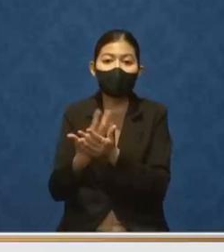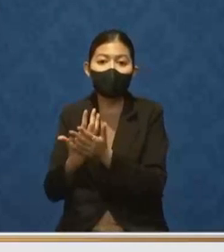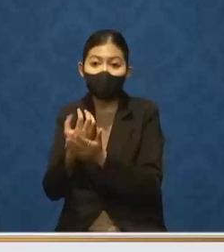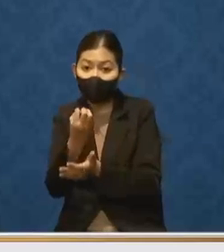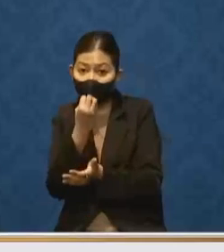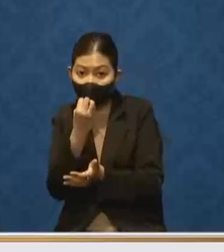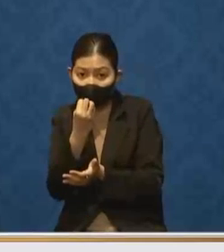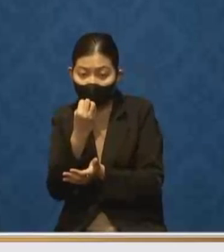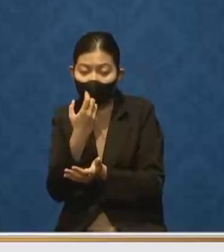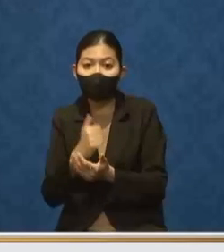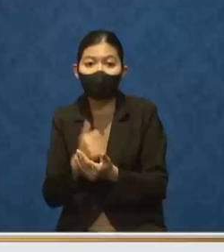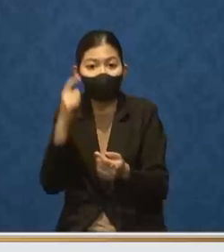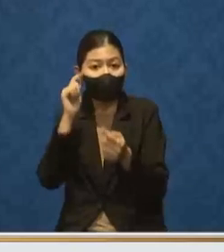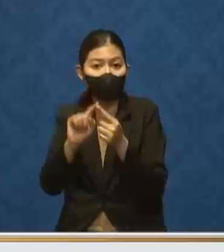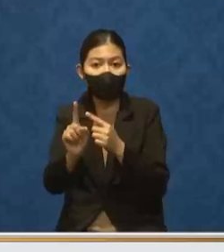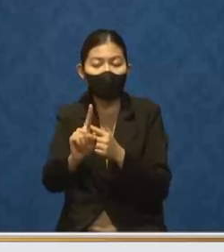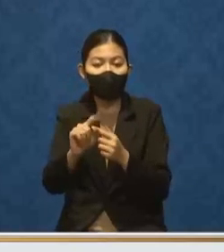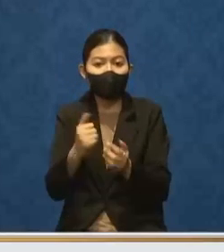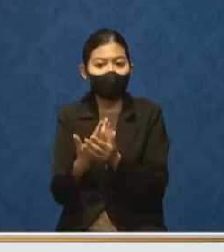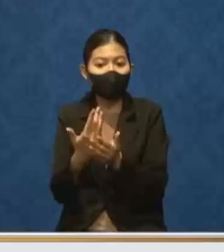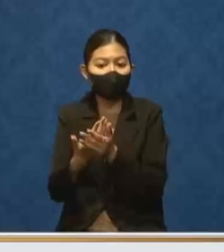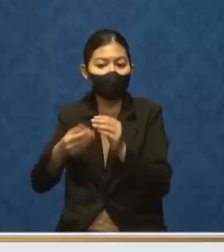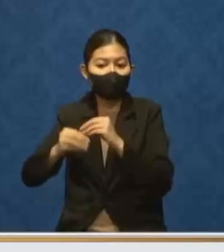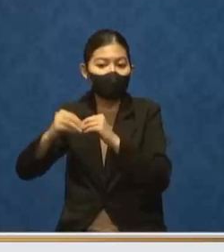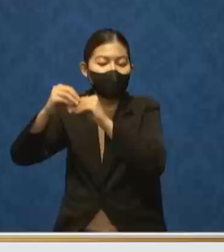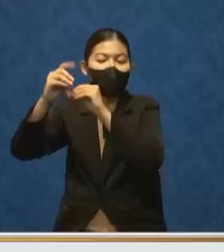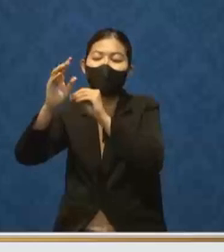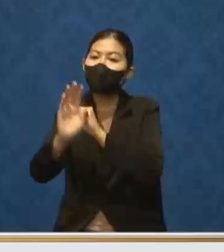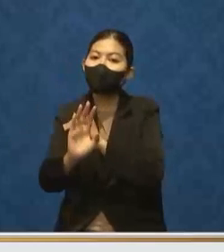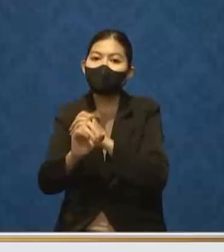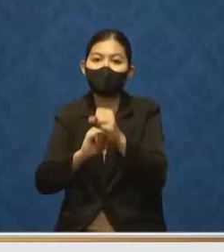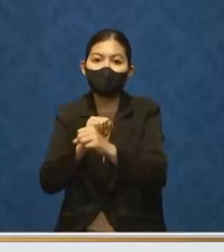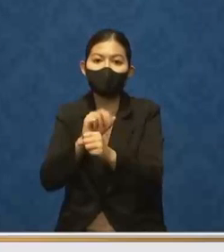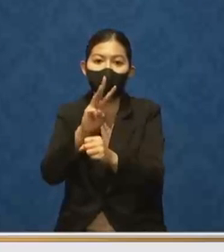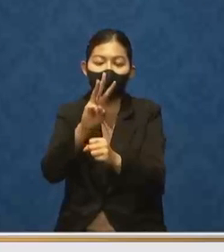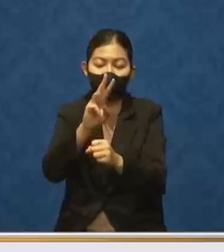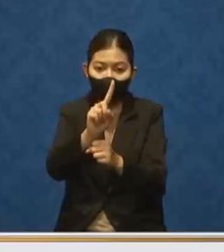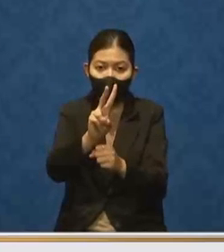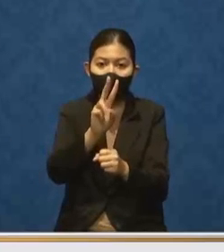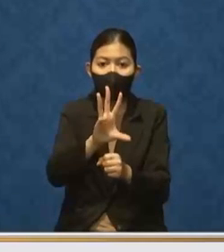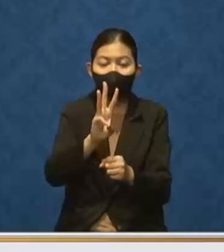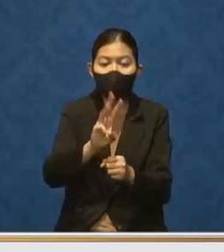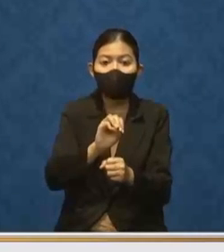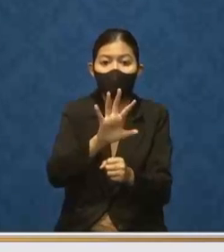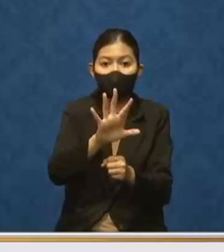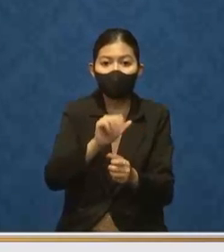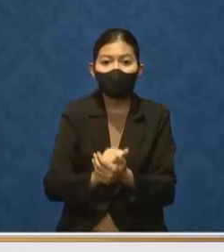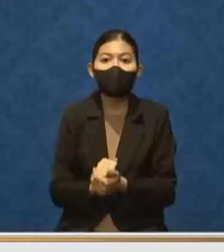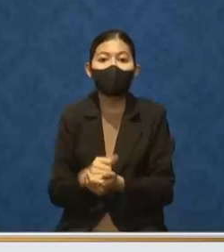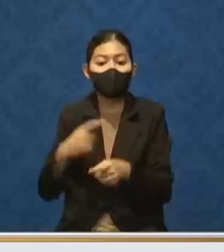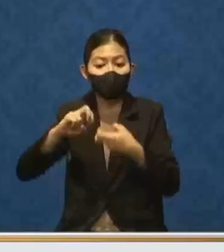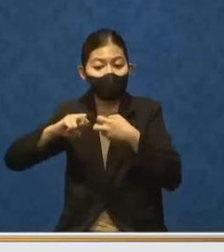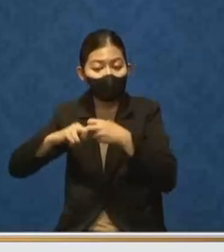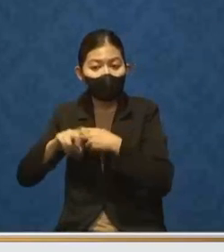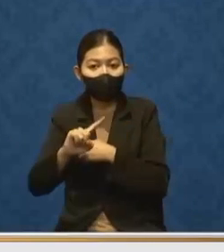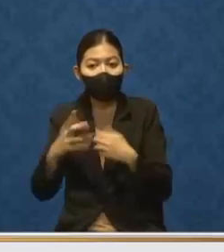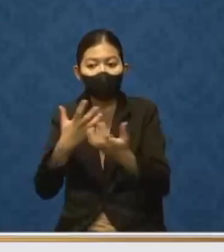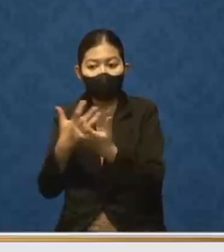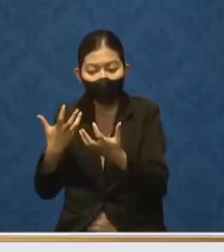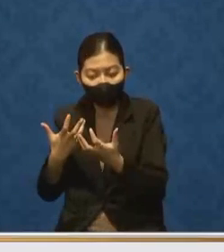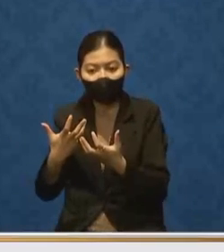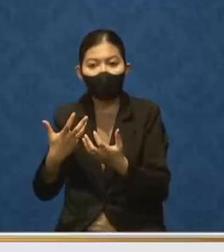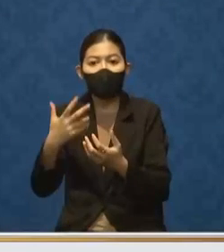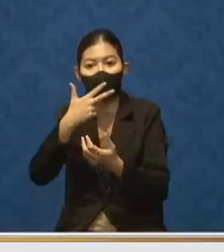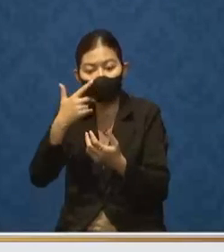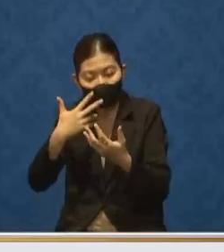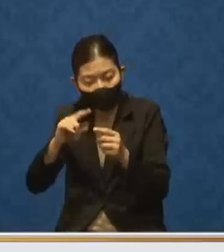ารที่คาดว่าจะไม่ปรับเพิ่มสูงขึ้นต่อเนื่องเช่นในปี2565รวมทั้งปัญหาการขาดแคลนวัตถุดิบและสินค้าโภคภัณ